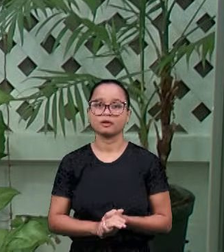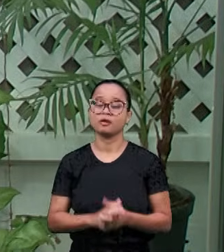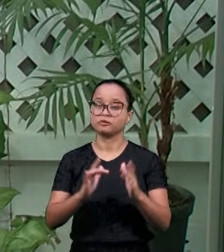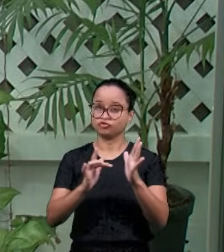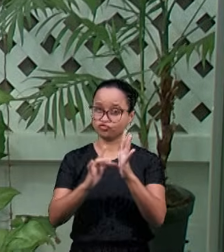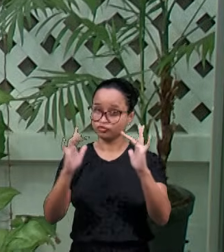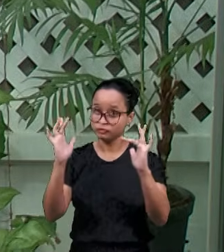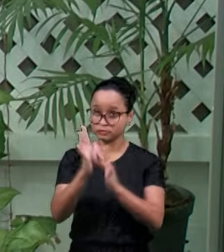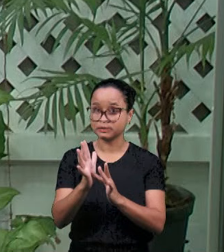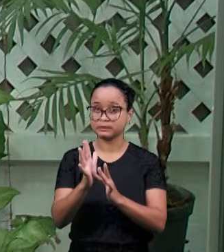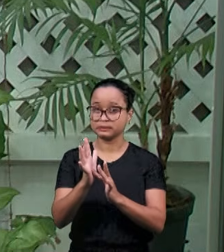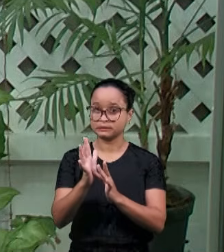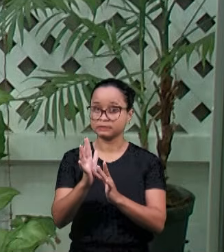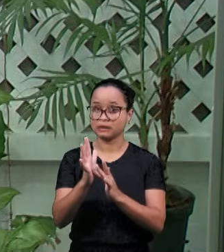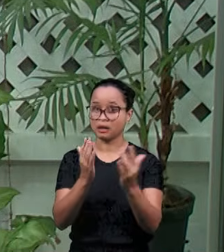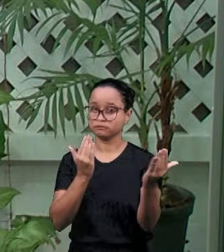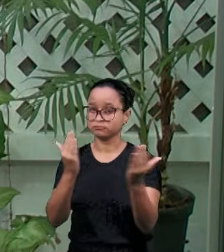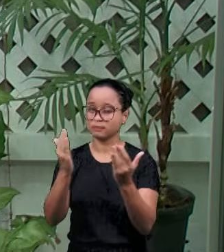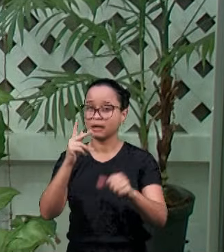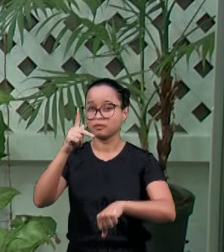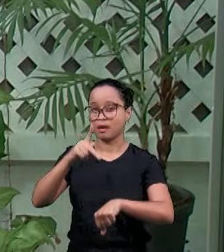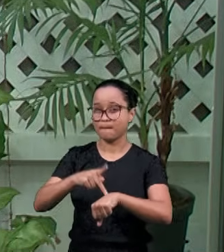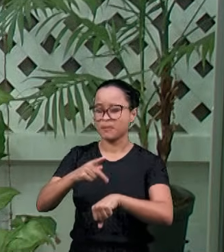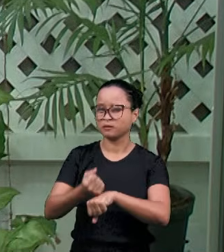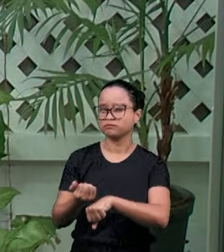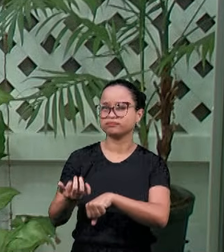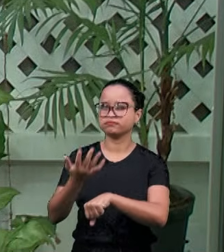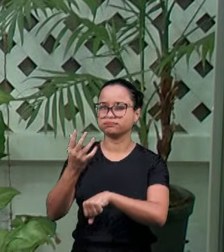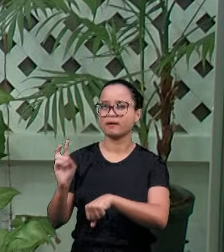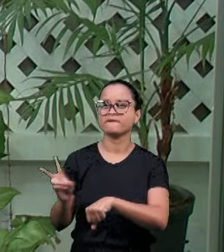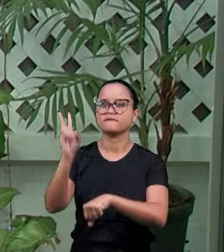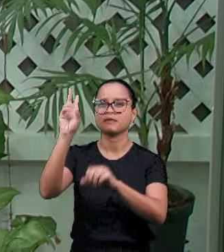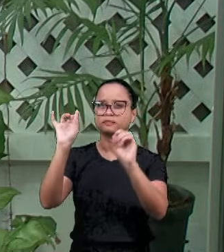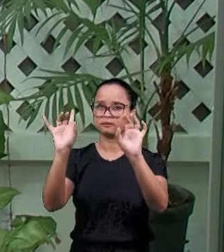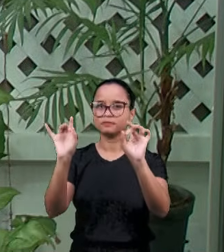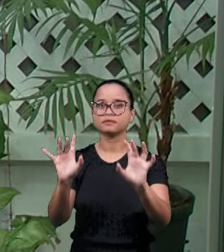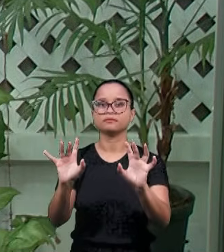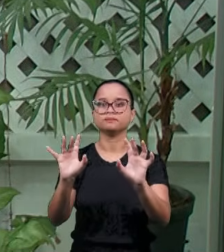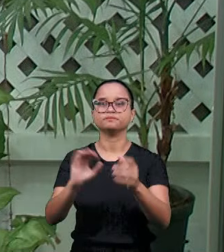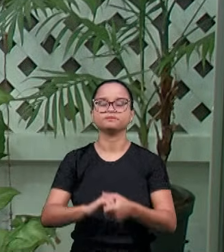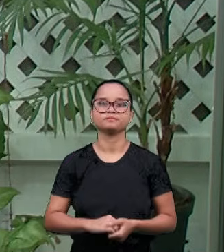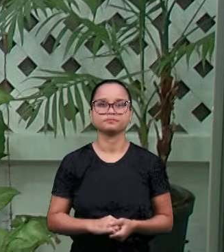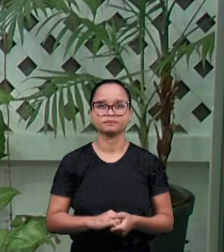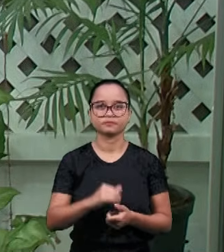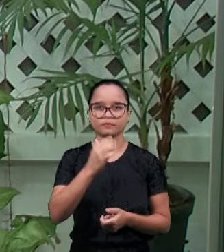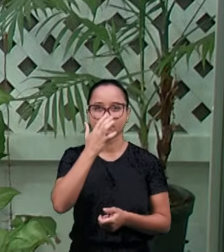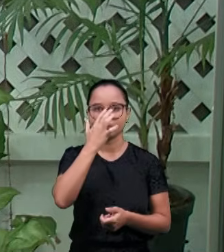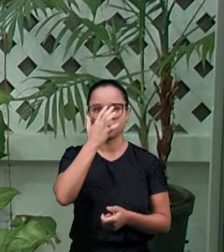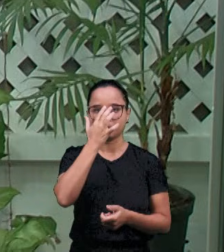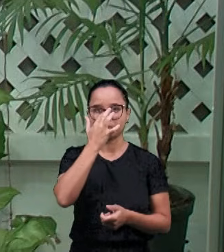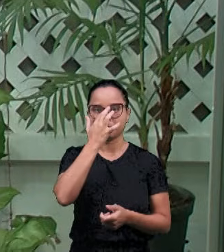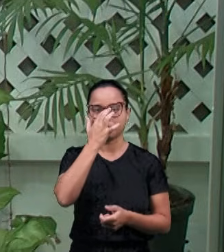je vais parler sur quelque chose sur le sujet. Donc, la perle,